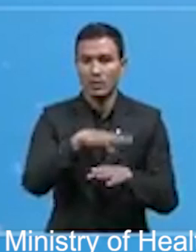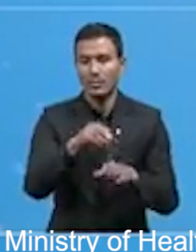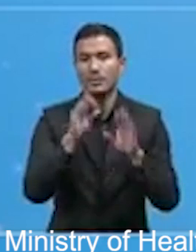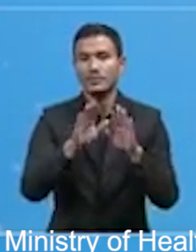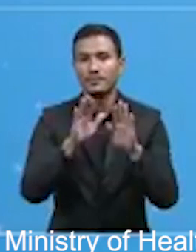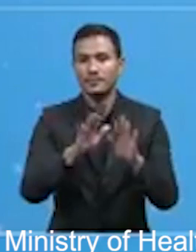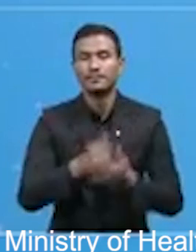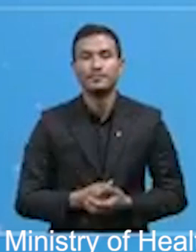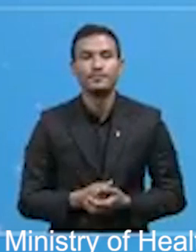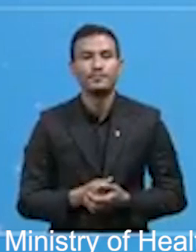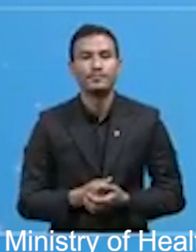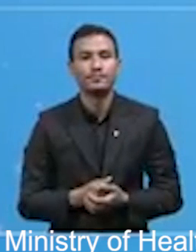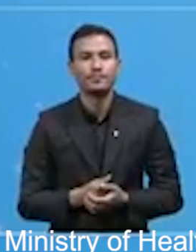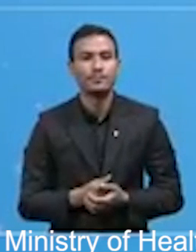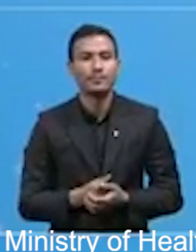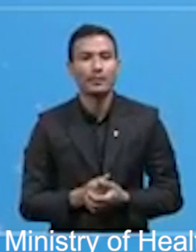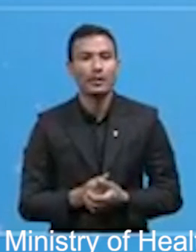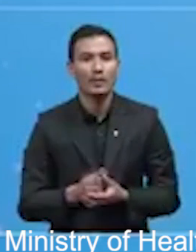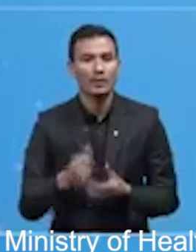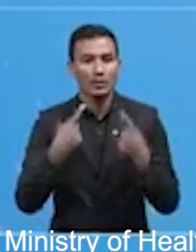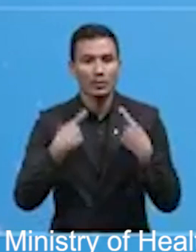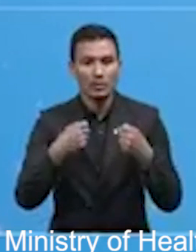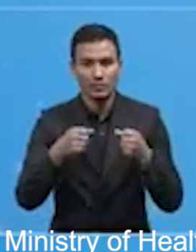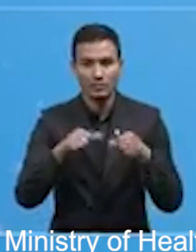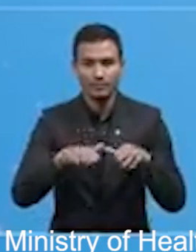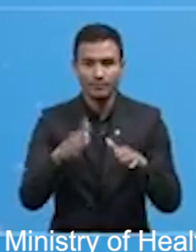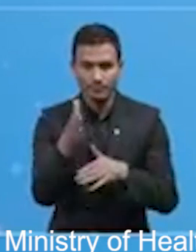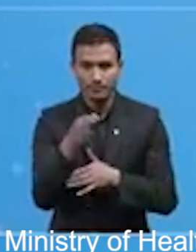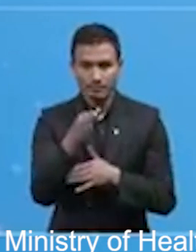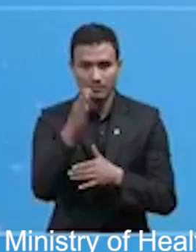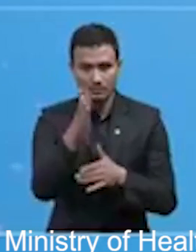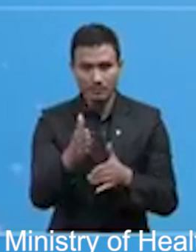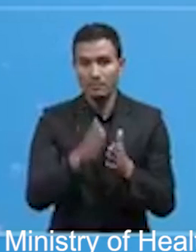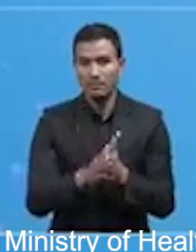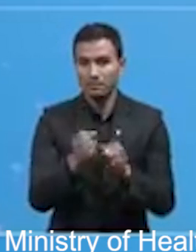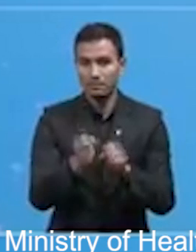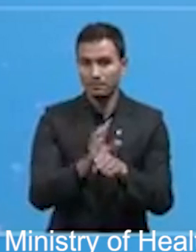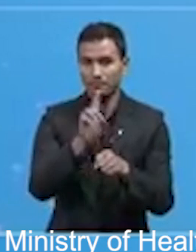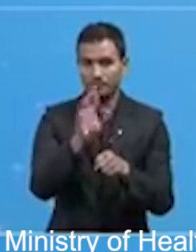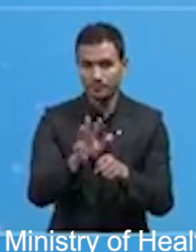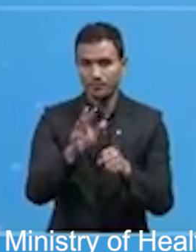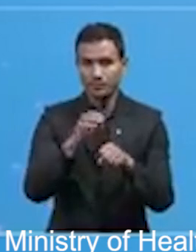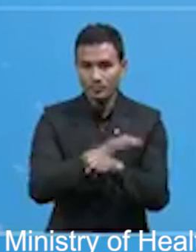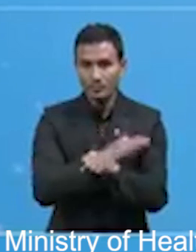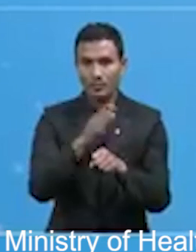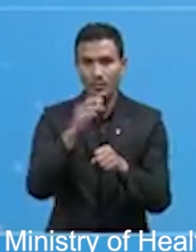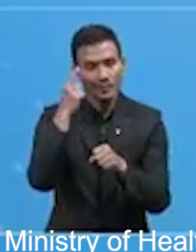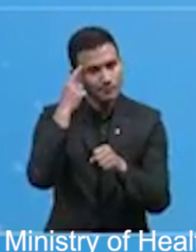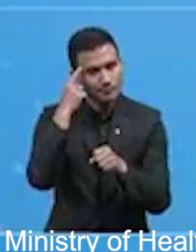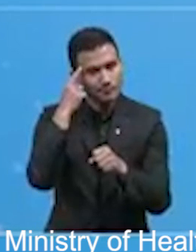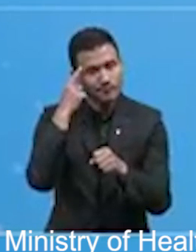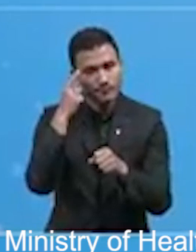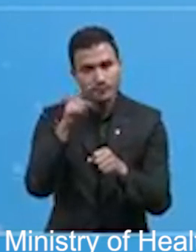सबै धन्यवादका पात्र हुनुहुन्छ। स्वास्थ्य तथा जनसङ्ख्या मन्त्रालयले COVID-19 सङ्क्रमणलाई मध्यनजर